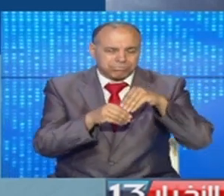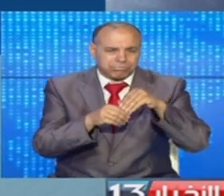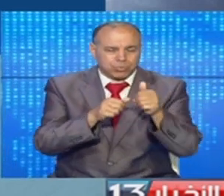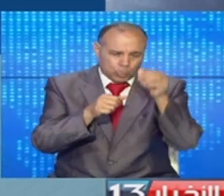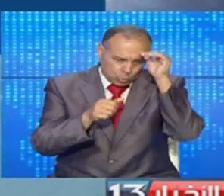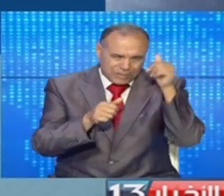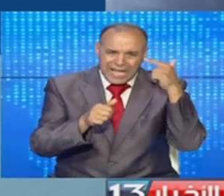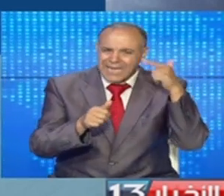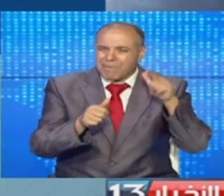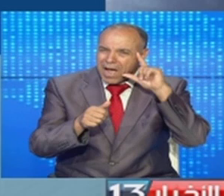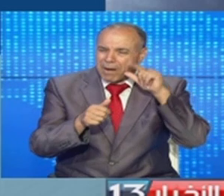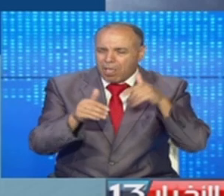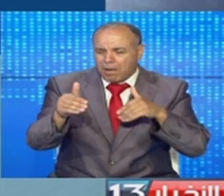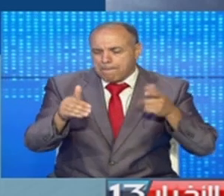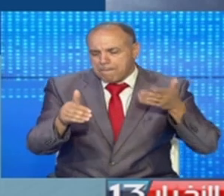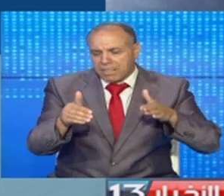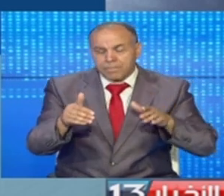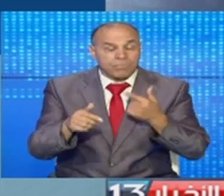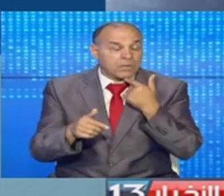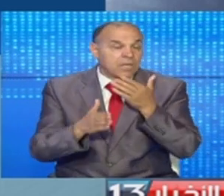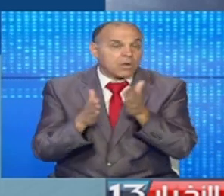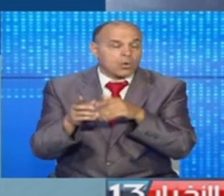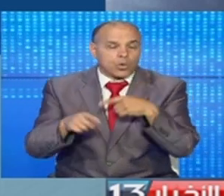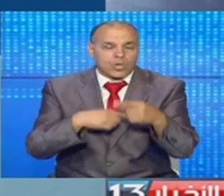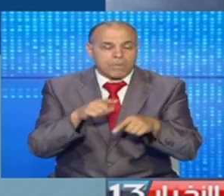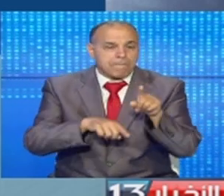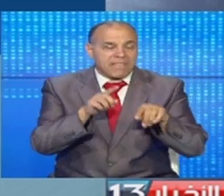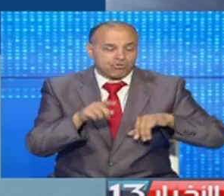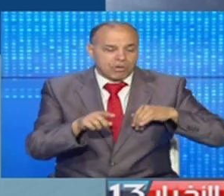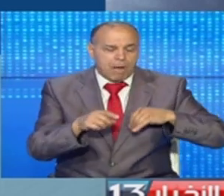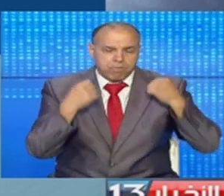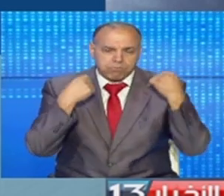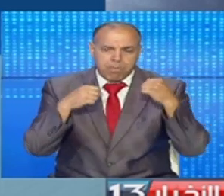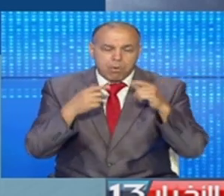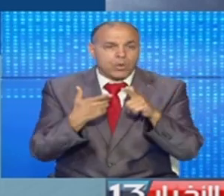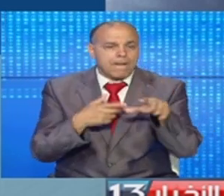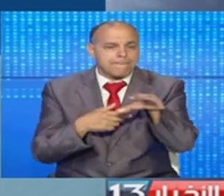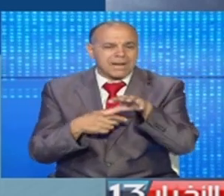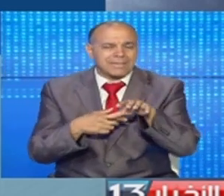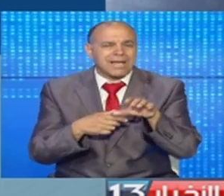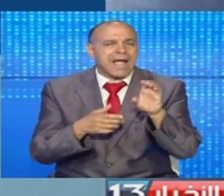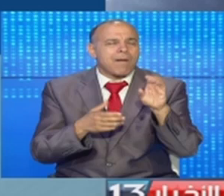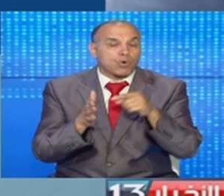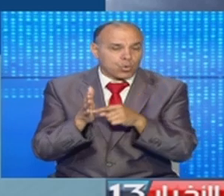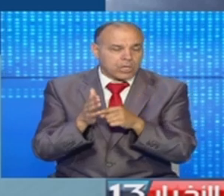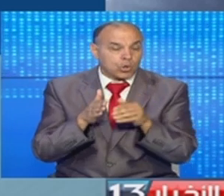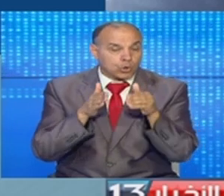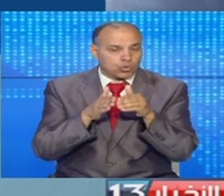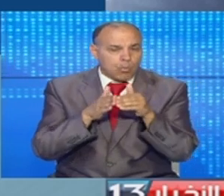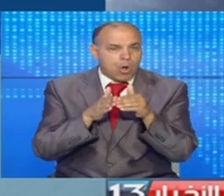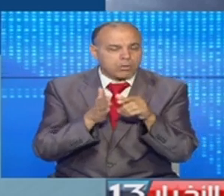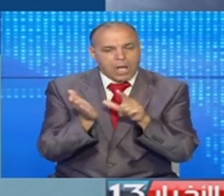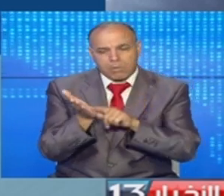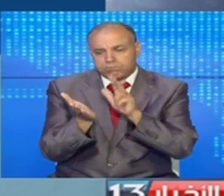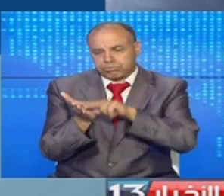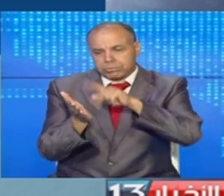بين تونس وليبيا. من جهة أخرى يواصل بعض الشباب اعتصامهم بمنطقة الكامور للمطالبة